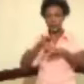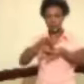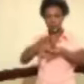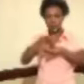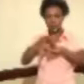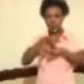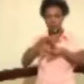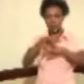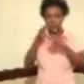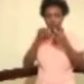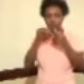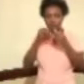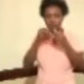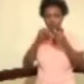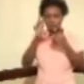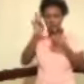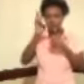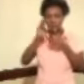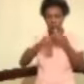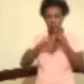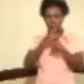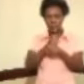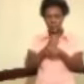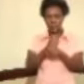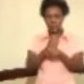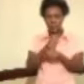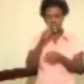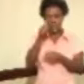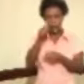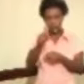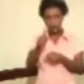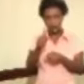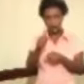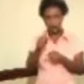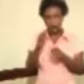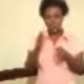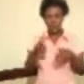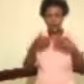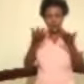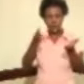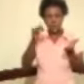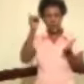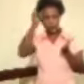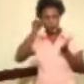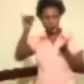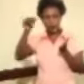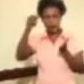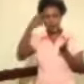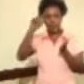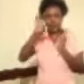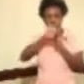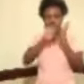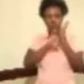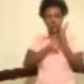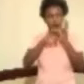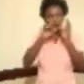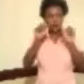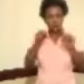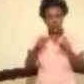de 7 ans. Donc, entre-temps, ce que ça me proposait moi-même, m'a proposé que l'État et instituer dans les